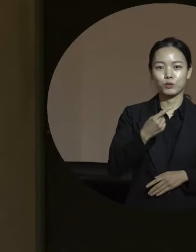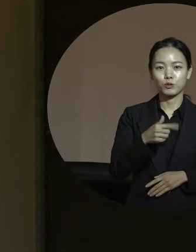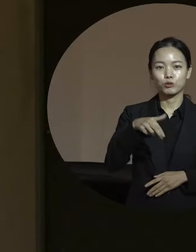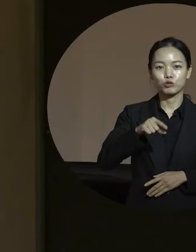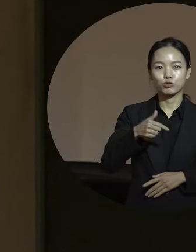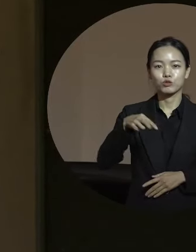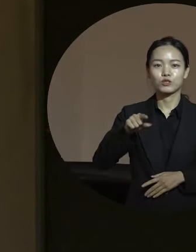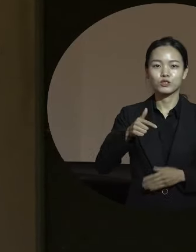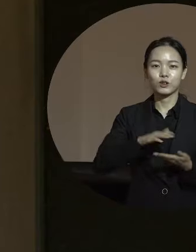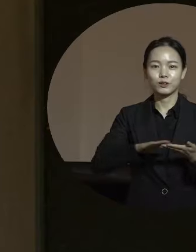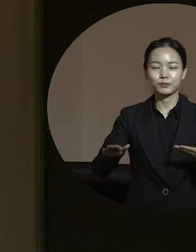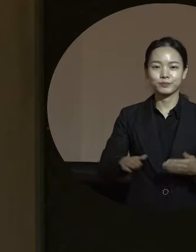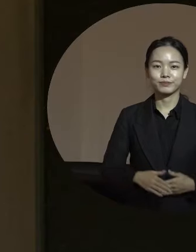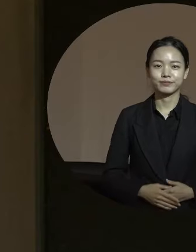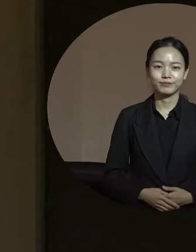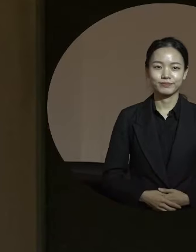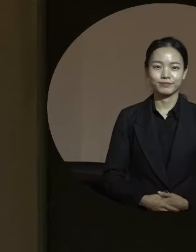네, 반갑습니다.